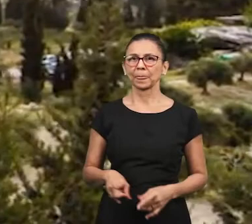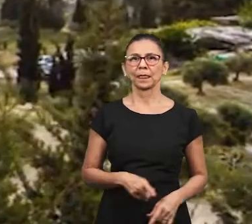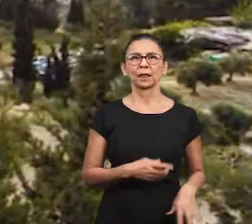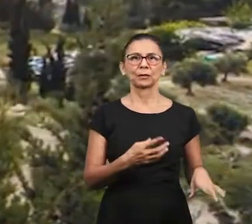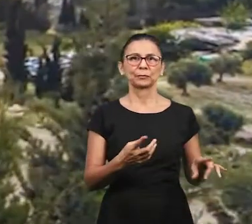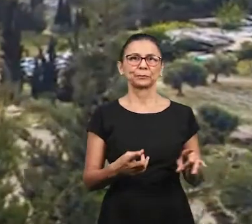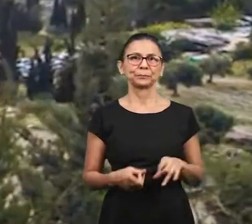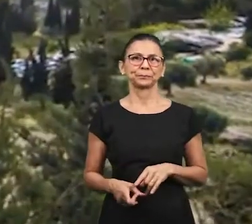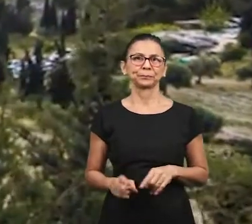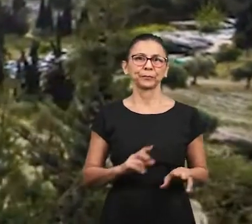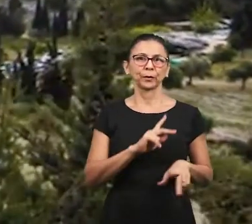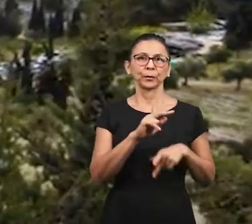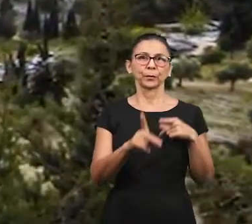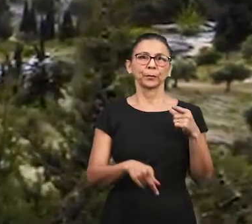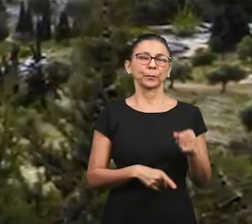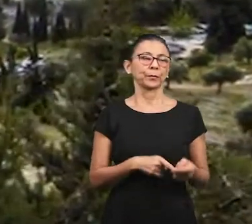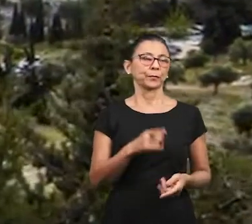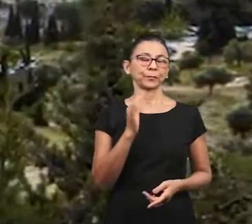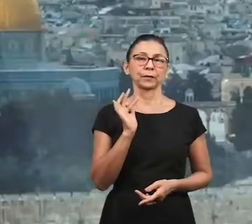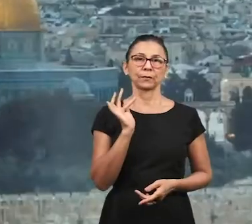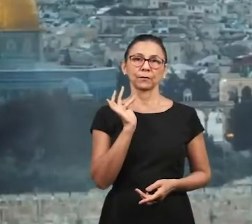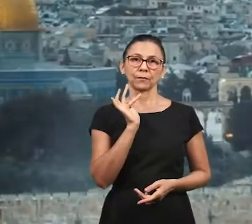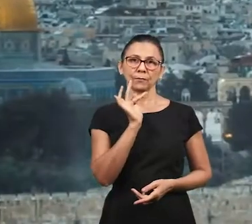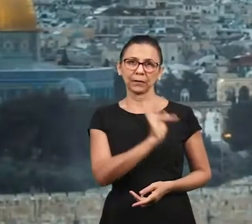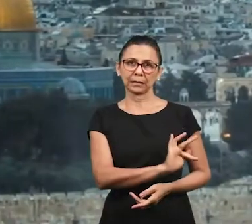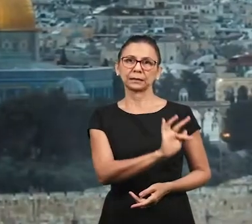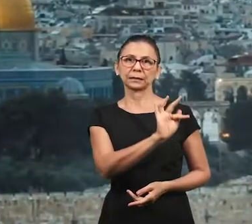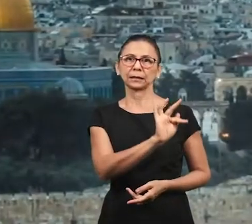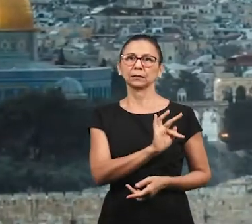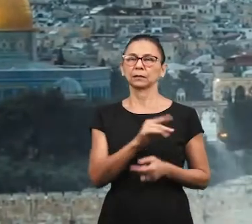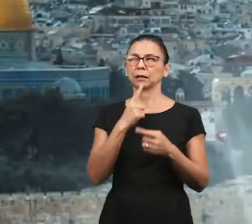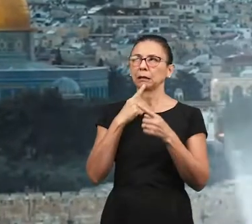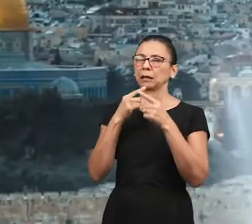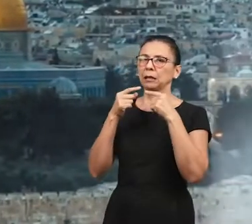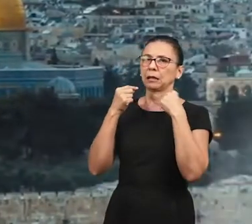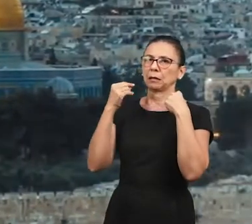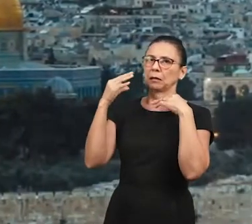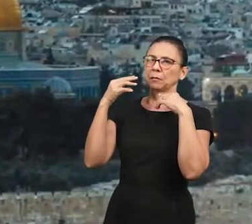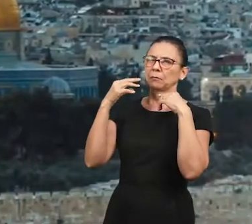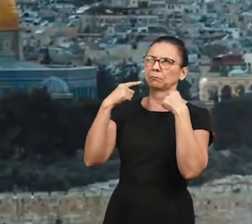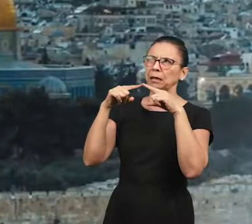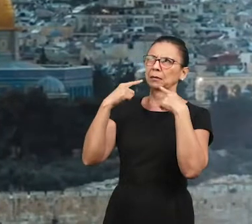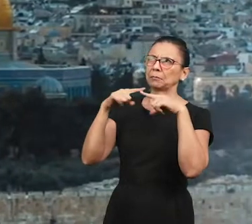Фарисеи жаловались и говорили Иисусу,